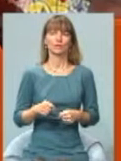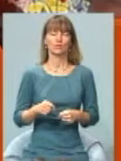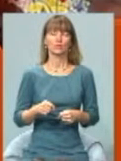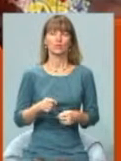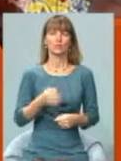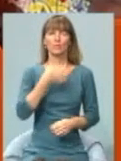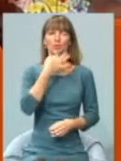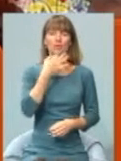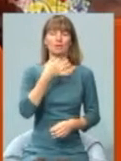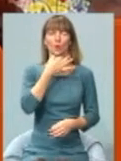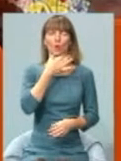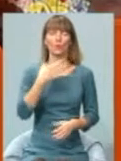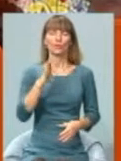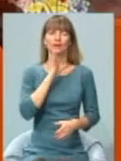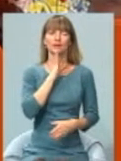або